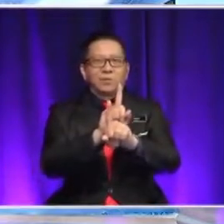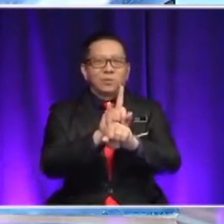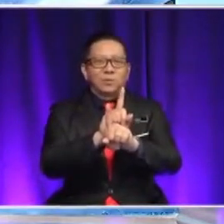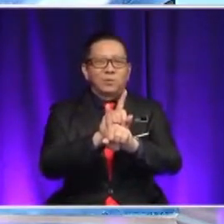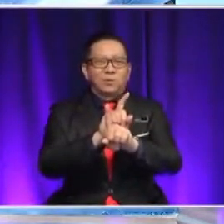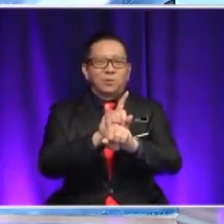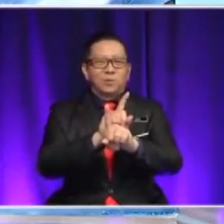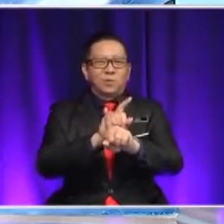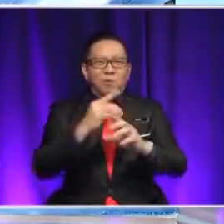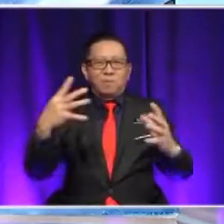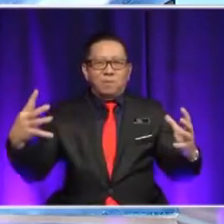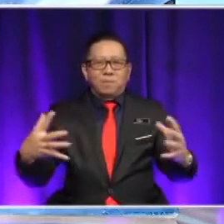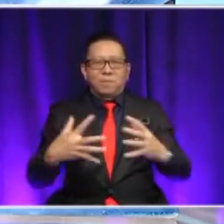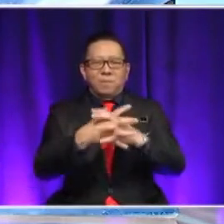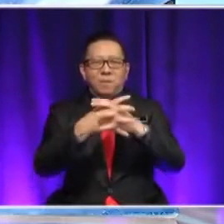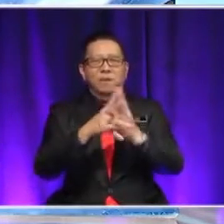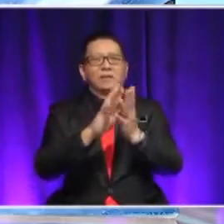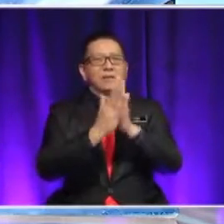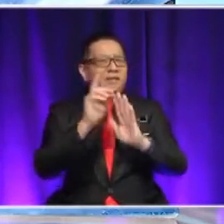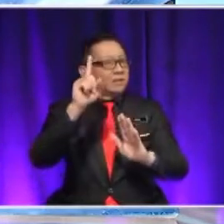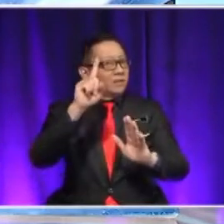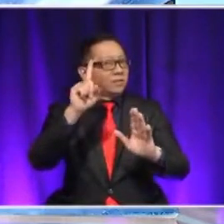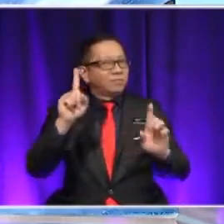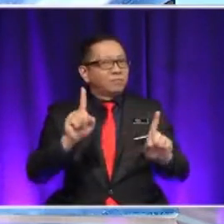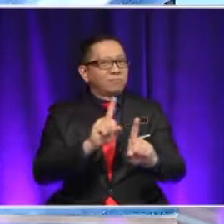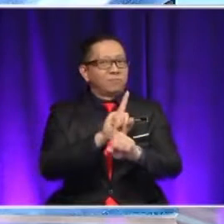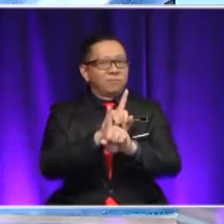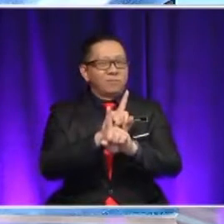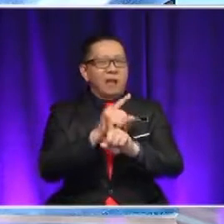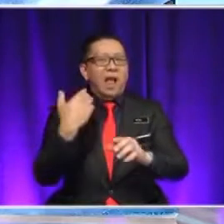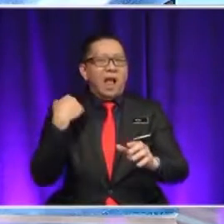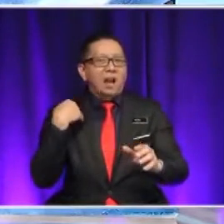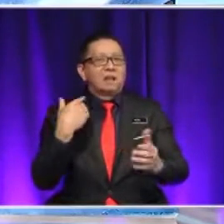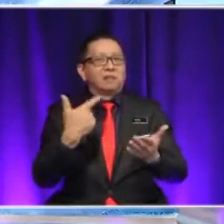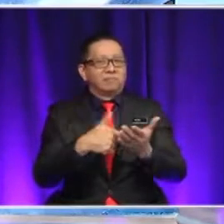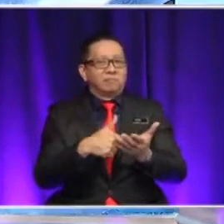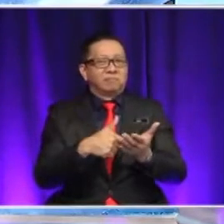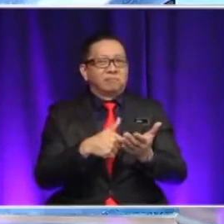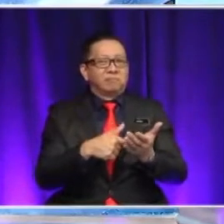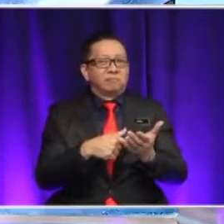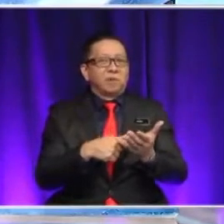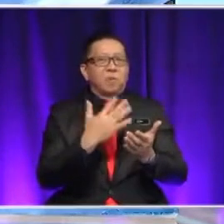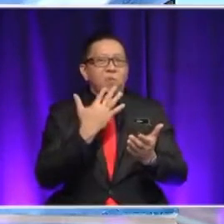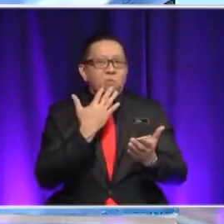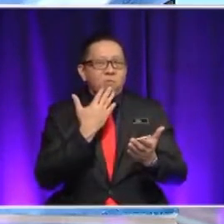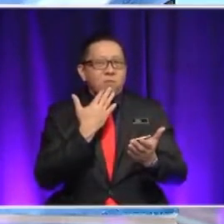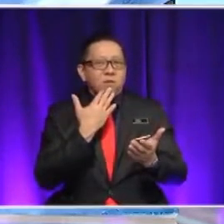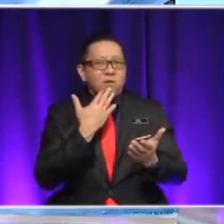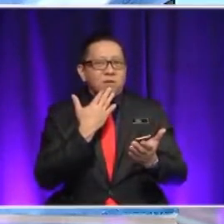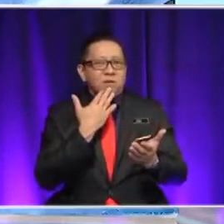di bergabung juga bergabung menjadi satu lagi selain itu pada ada unsur-unsur yang berbeda contohnya untuk warna